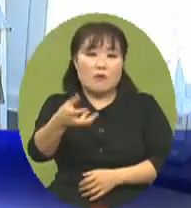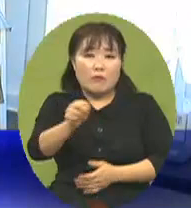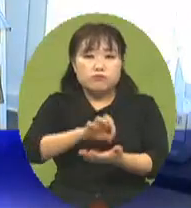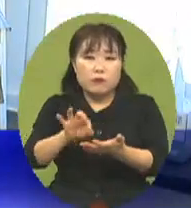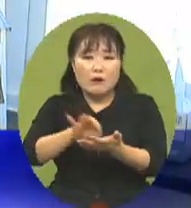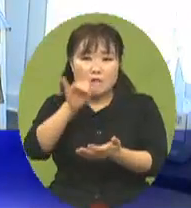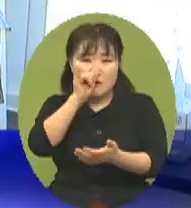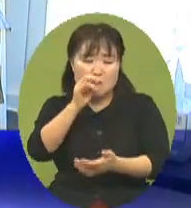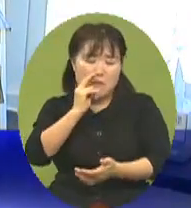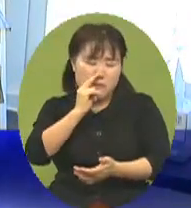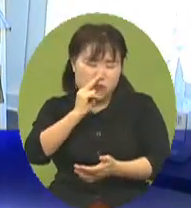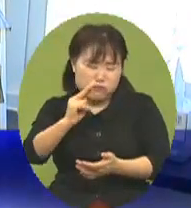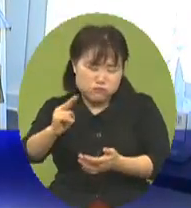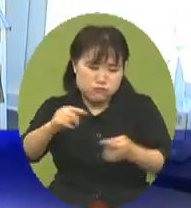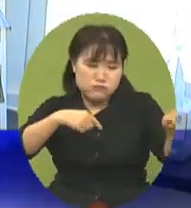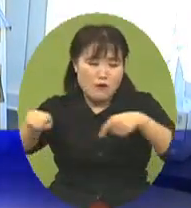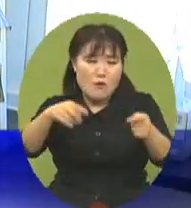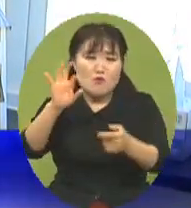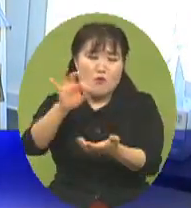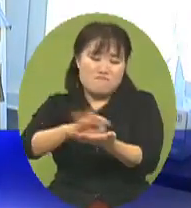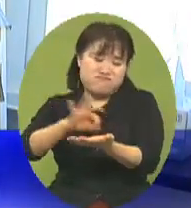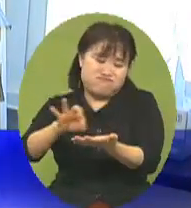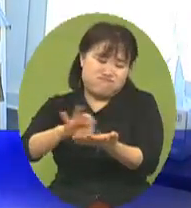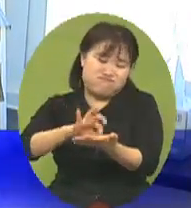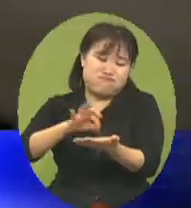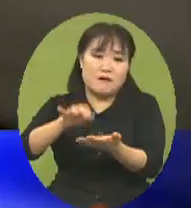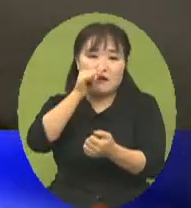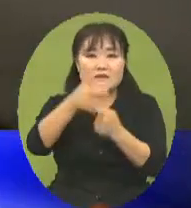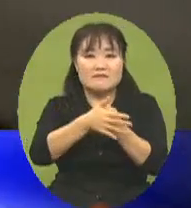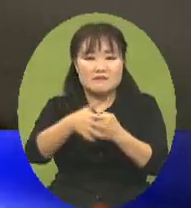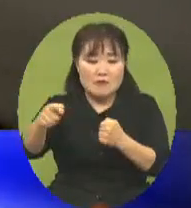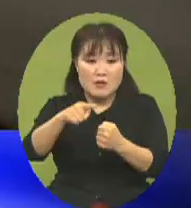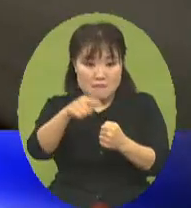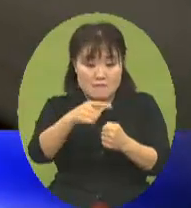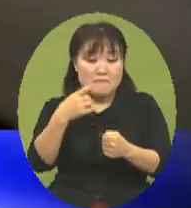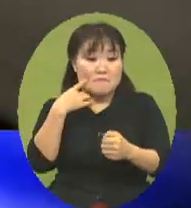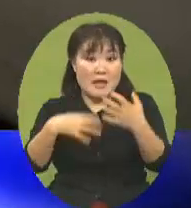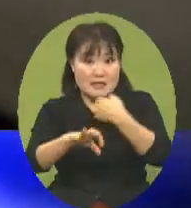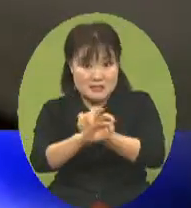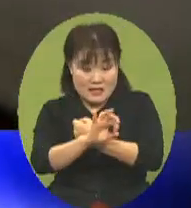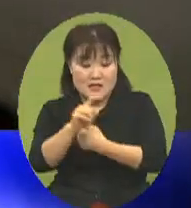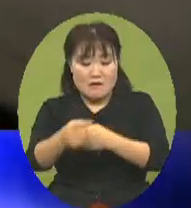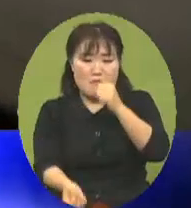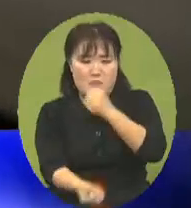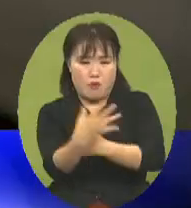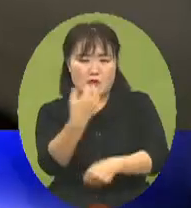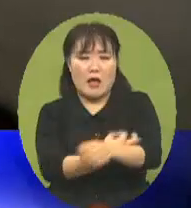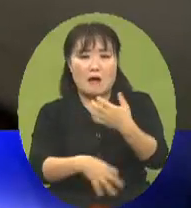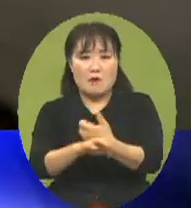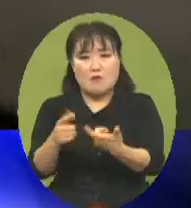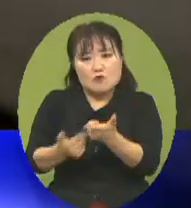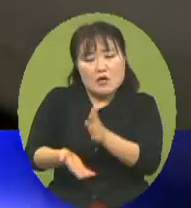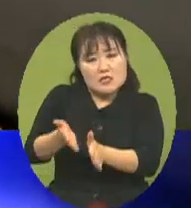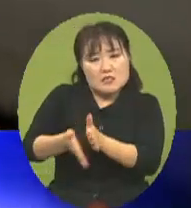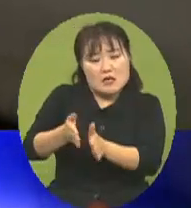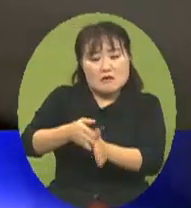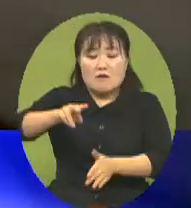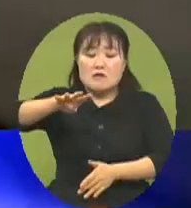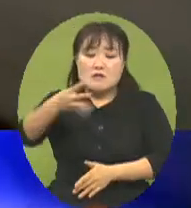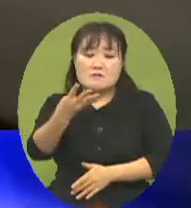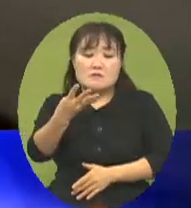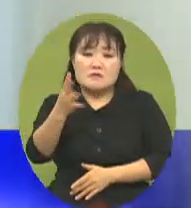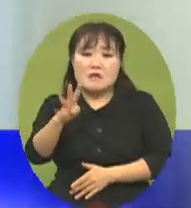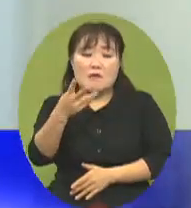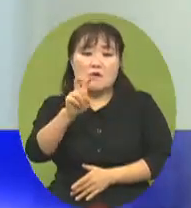투입됐고 엄청난 행정비용도 소모됐다고 밝히며 이 사업을 포기한다면 우리 시가 투입한